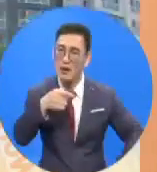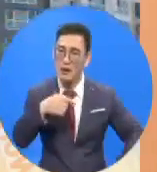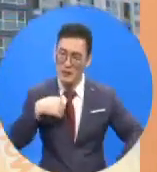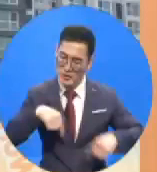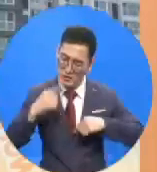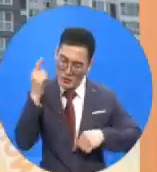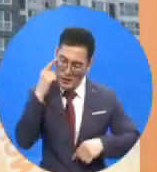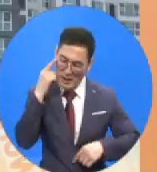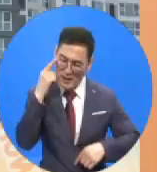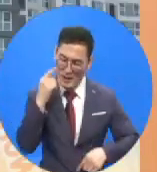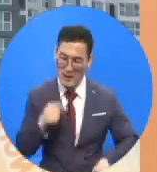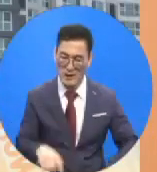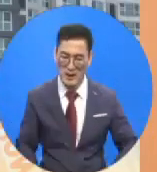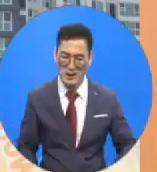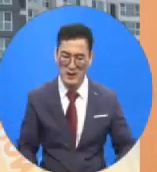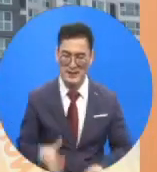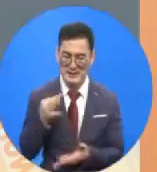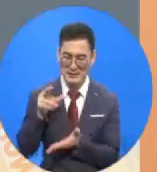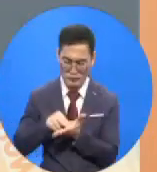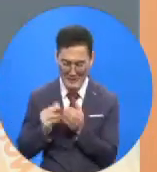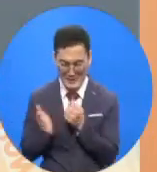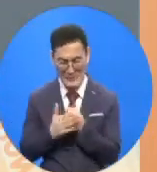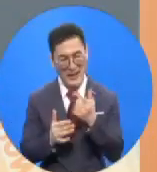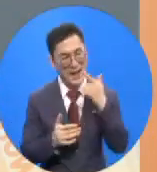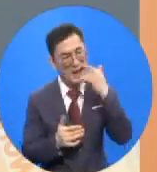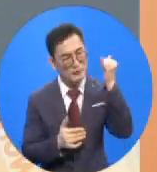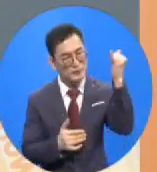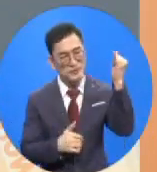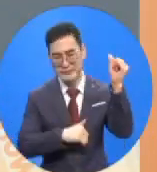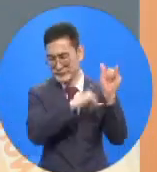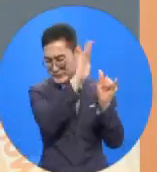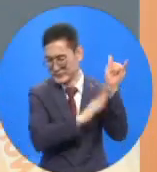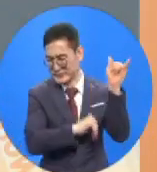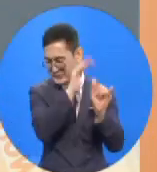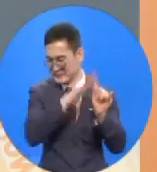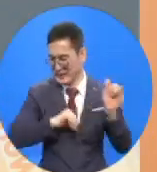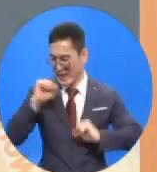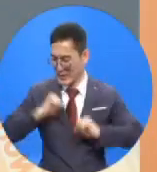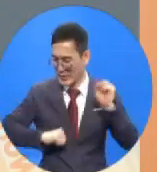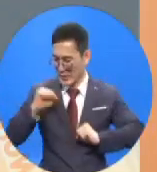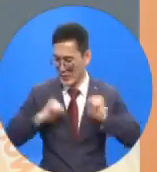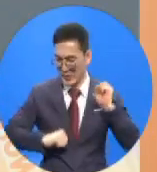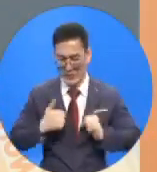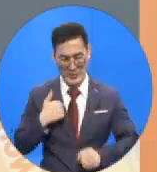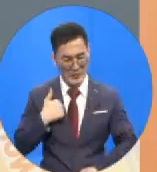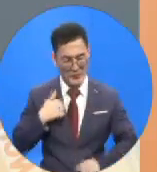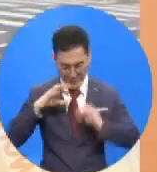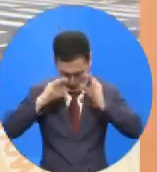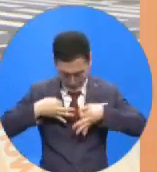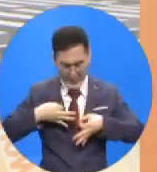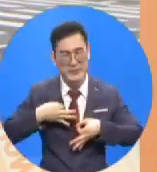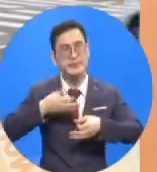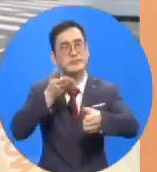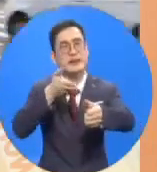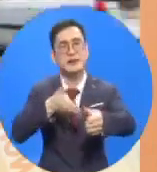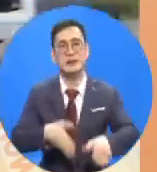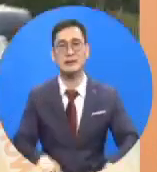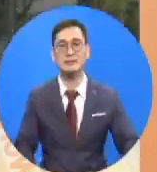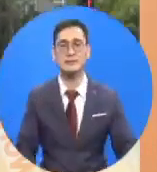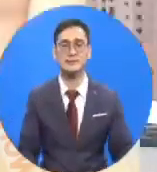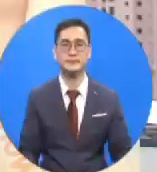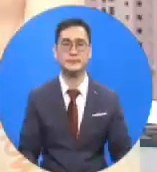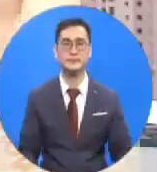아버님의 가끔 명에 훼손을 한다 라고 한다면 참 과연 김홍 그로 인해 정찰 이유가 뭔지 다시 되물을 수밖에 없습니다